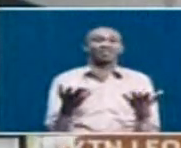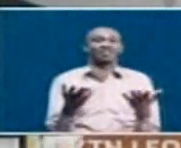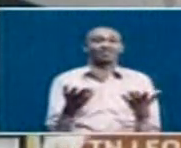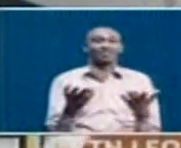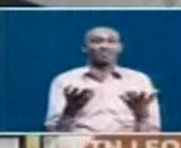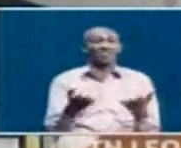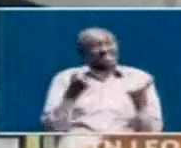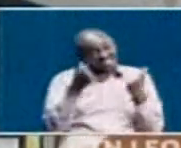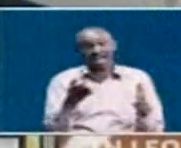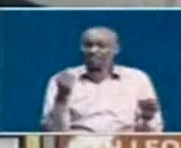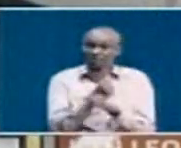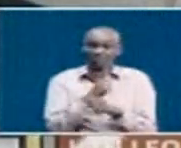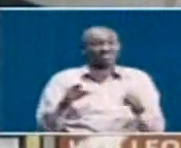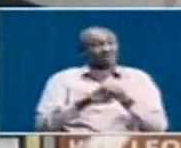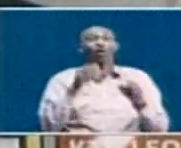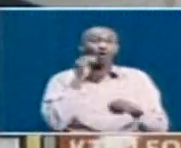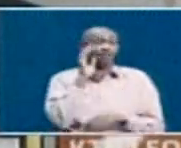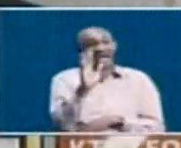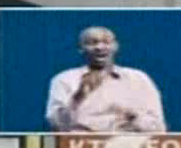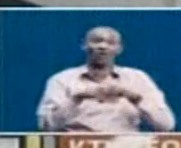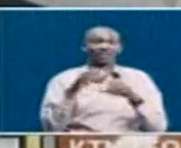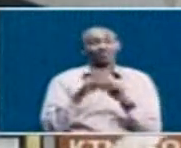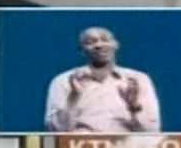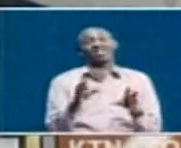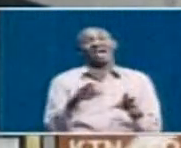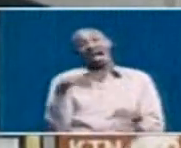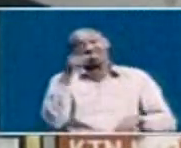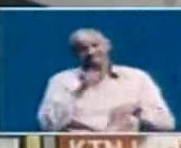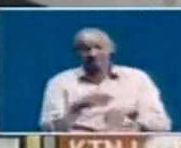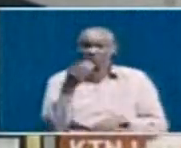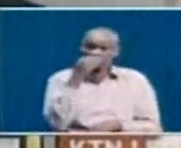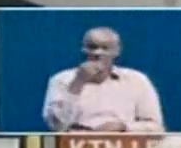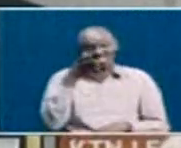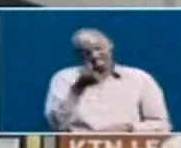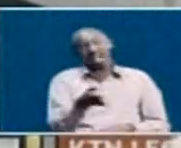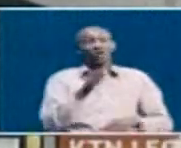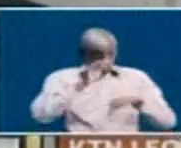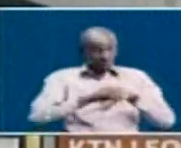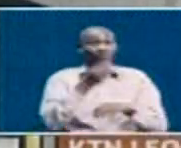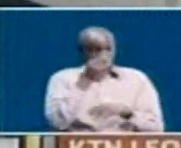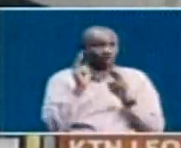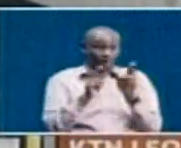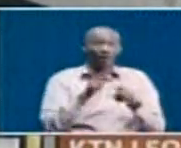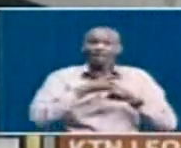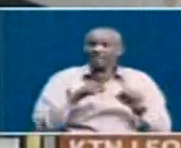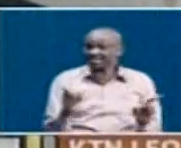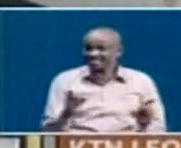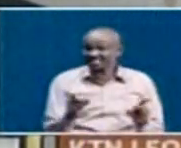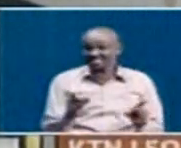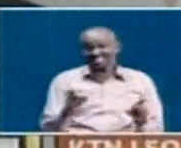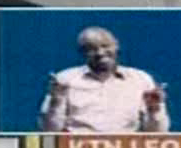Hapa uwezi kaka kama uko kwako nyumbani. Saa zingine zile chakula unaletewa sawa ni chakula ya kawaida, lakini